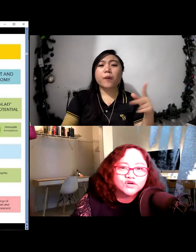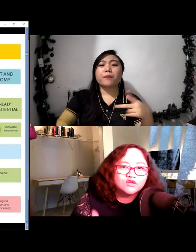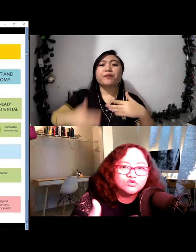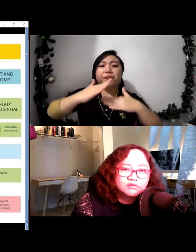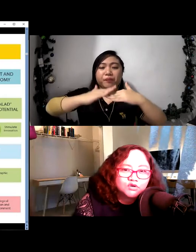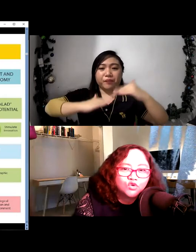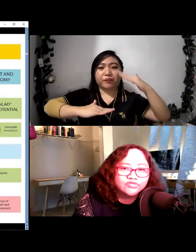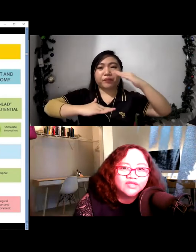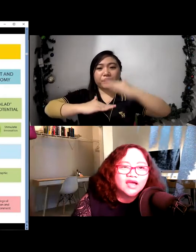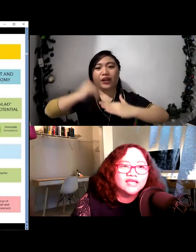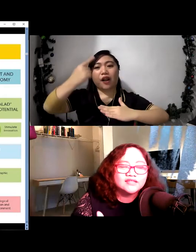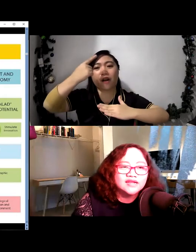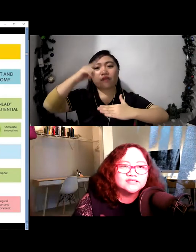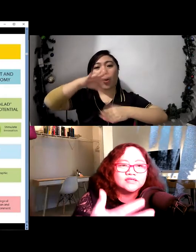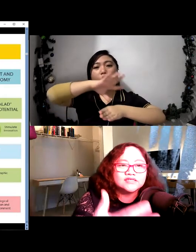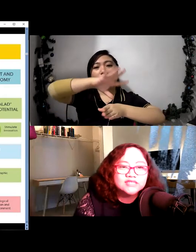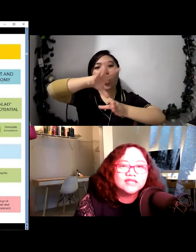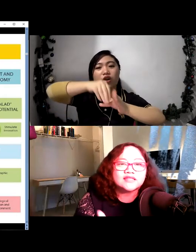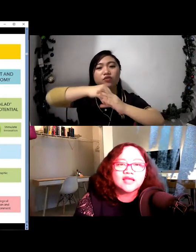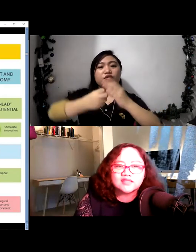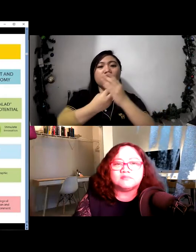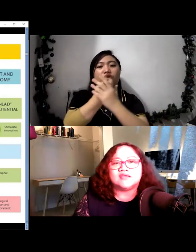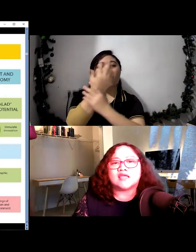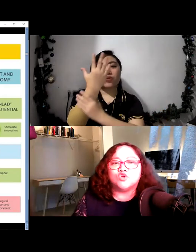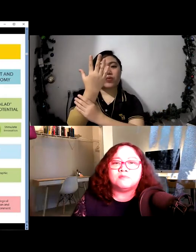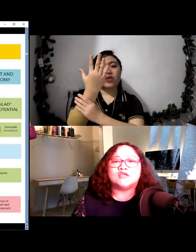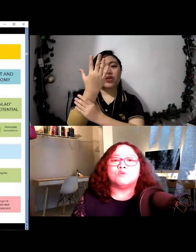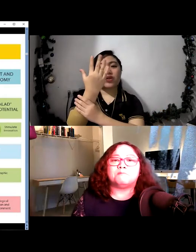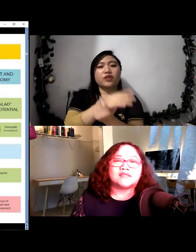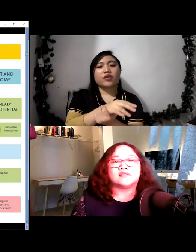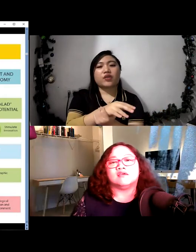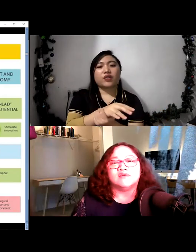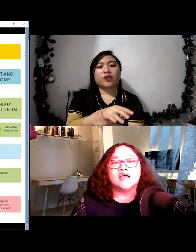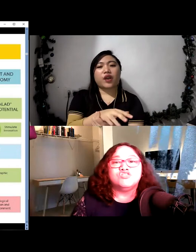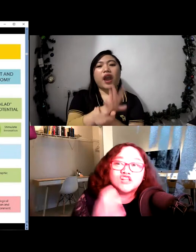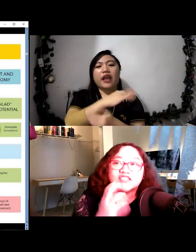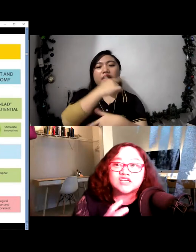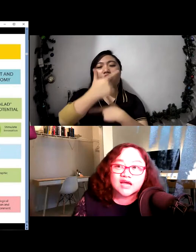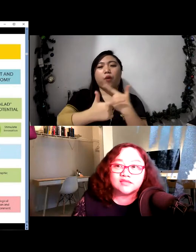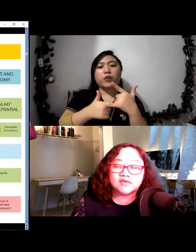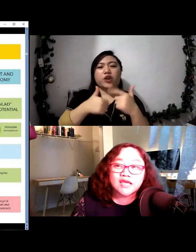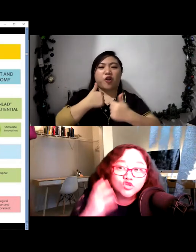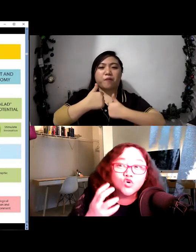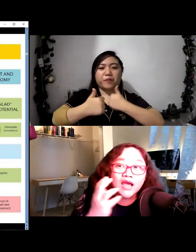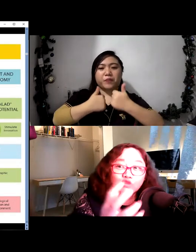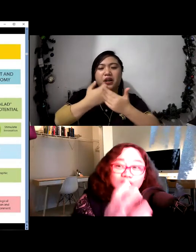for inclusive growth, high trust, resilient economy, and globally competitive knowledge economy. Ito yung